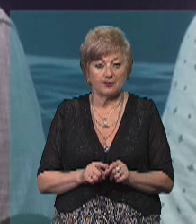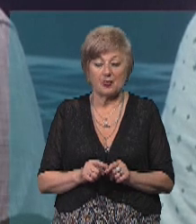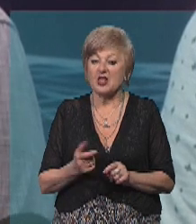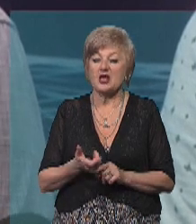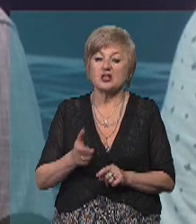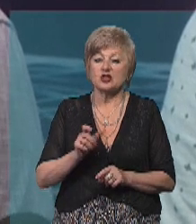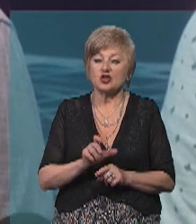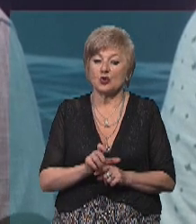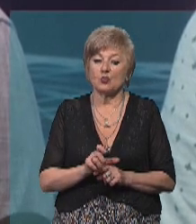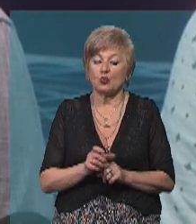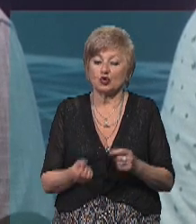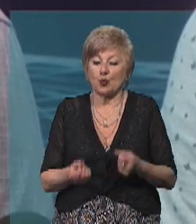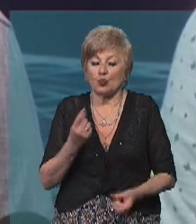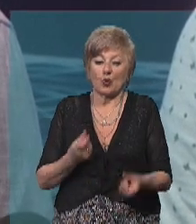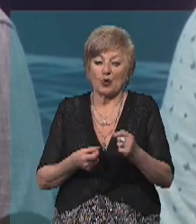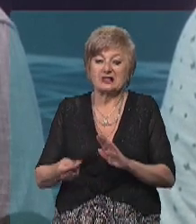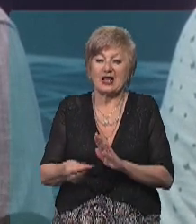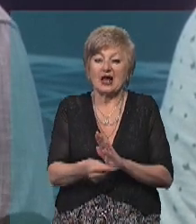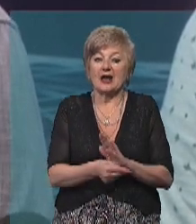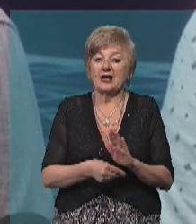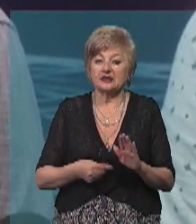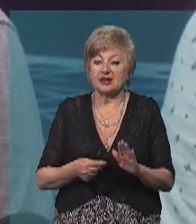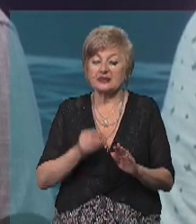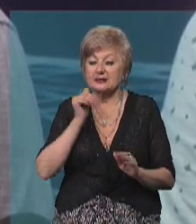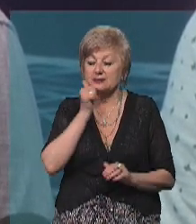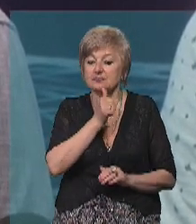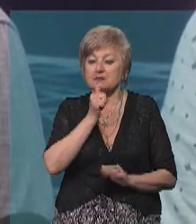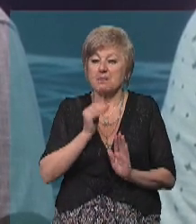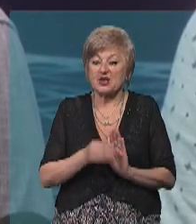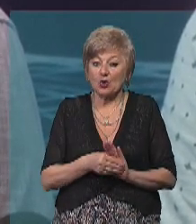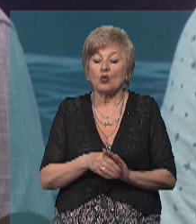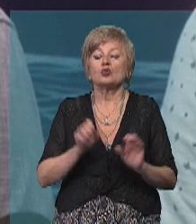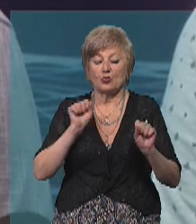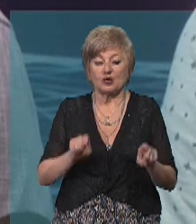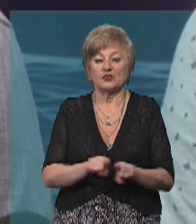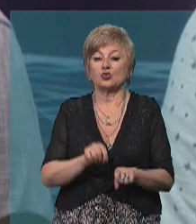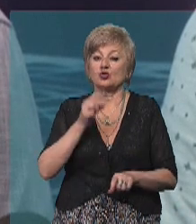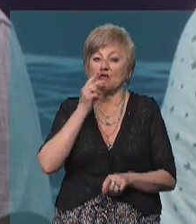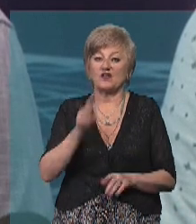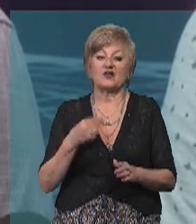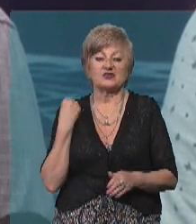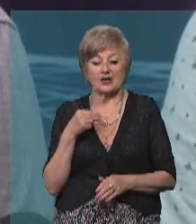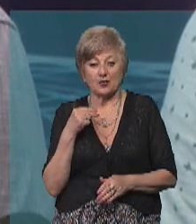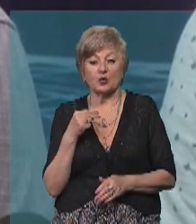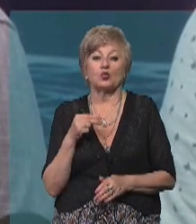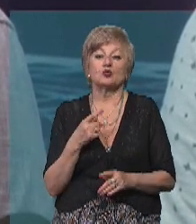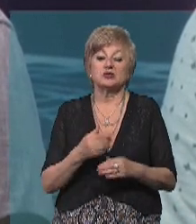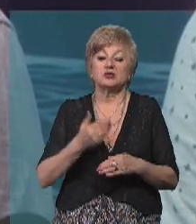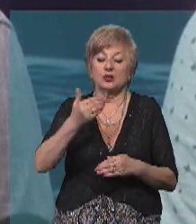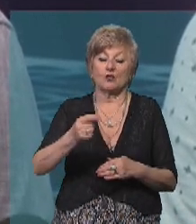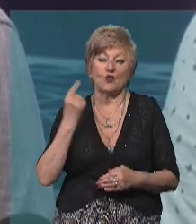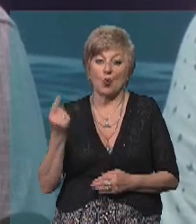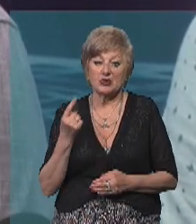найбільш типових проявів агітації, я би сказав, точніше, прихованої агітації, ми всі могли бачити як в місті Запоріжжя, так і в межах Запорізької